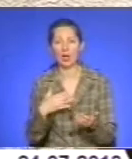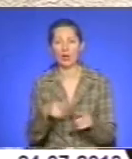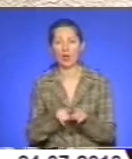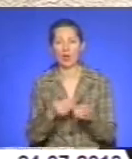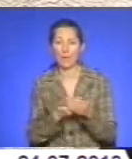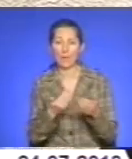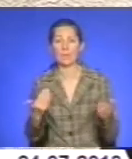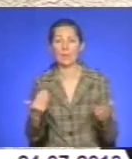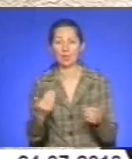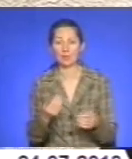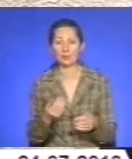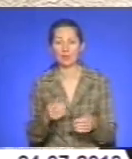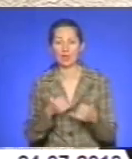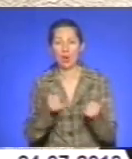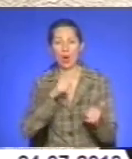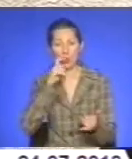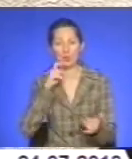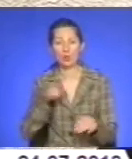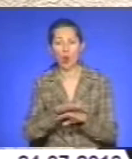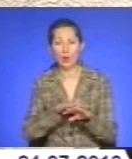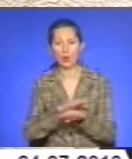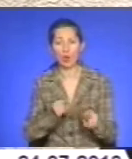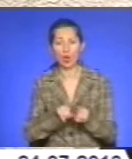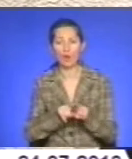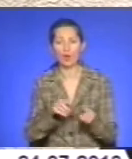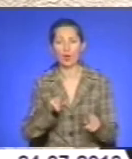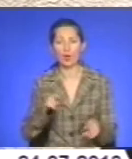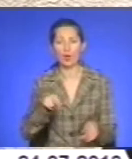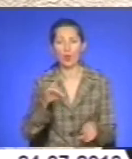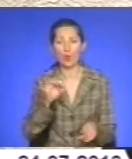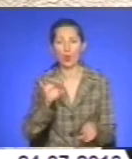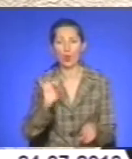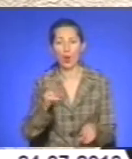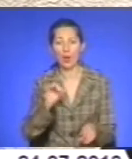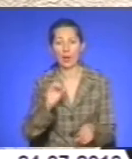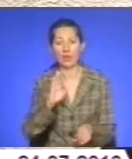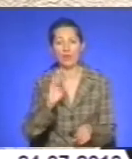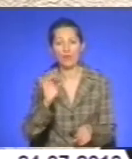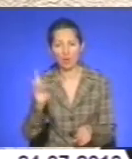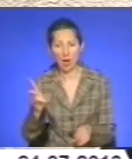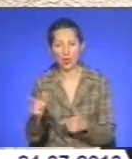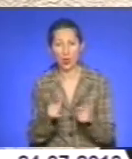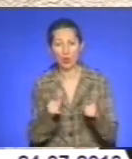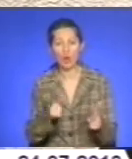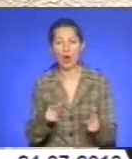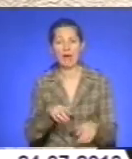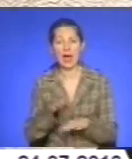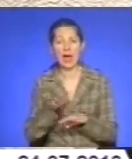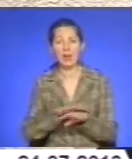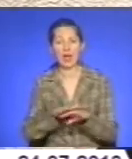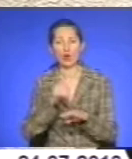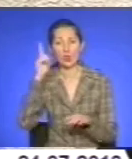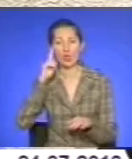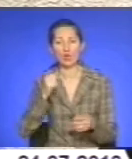як пророк-предтеча, хреститель Господній Іоанн готував народ ізраїльський до приходу Спасителя, так само